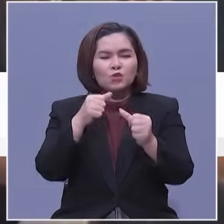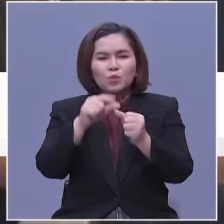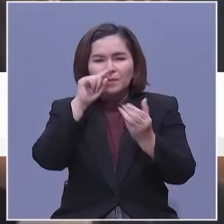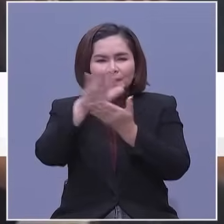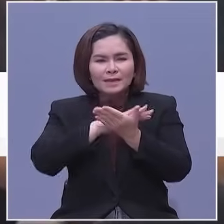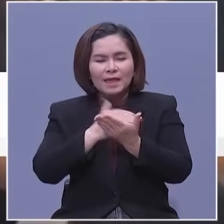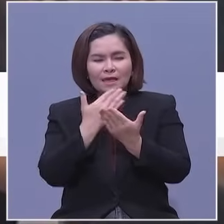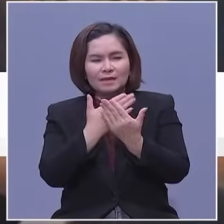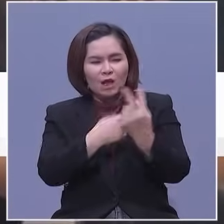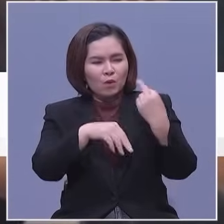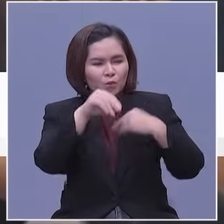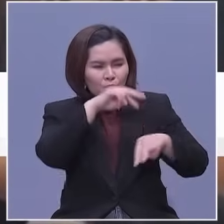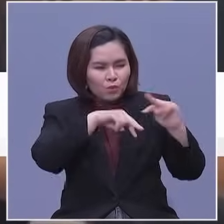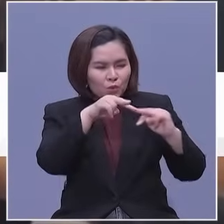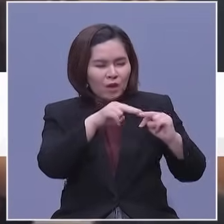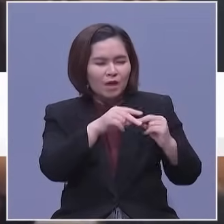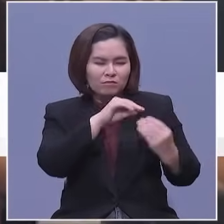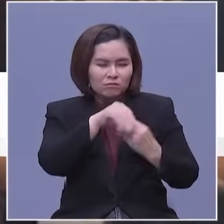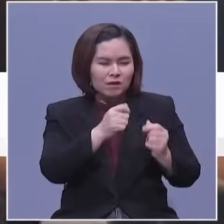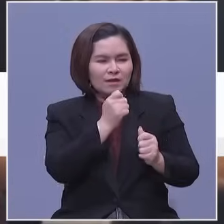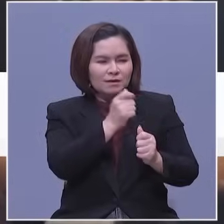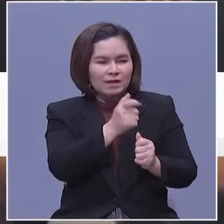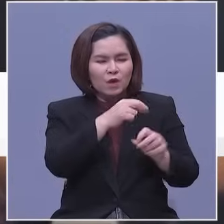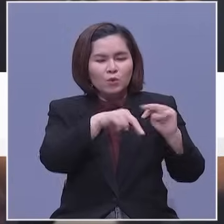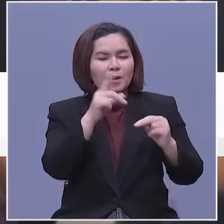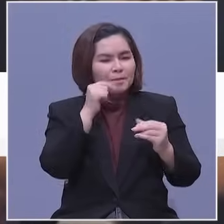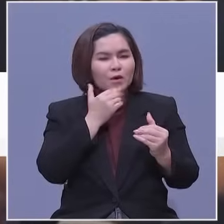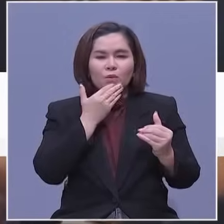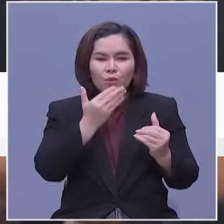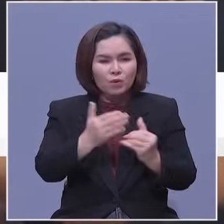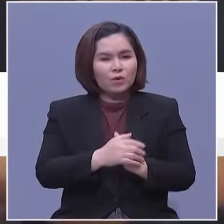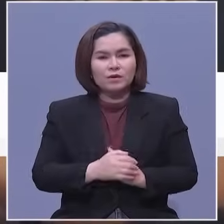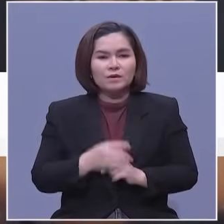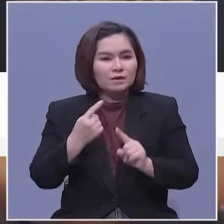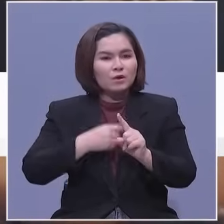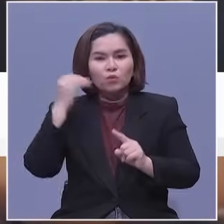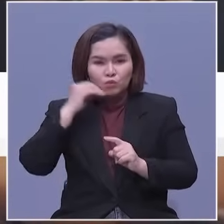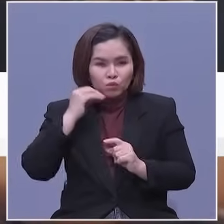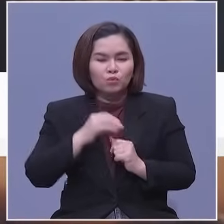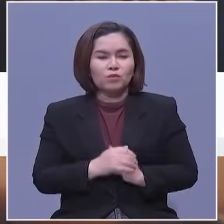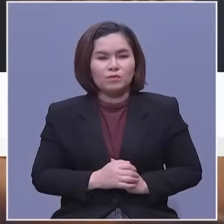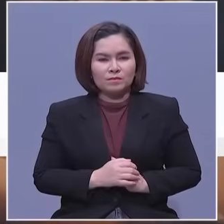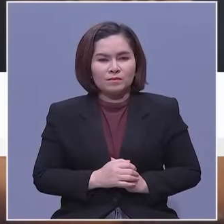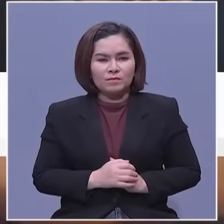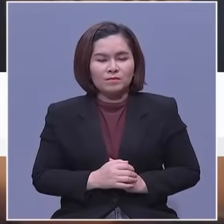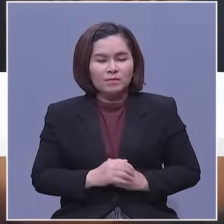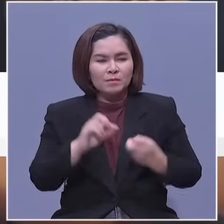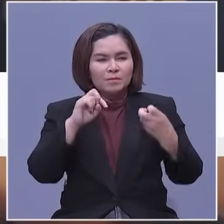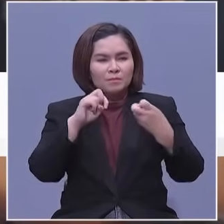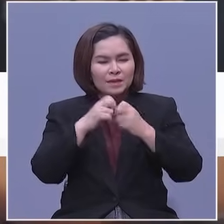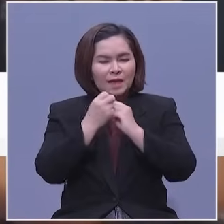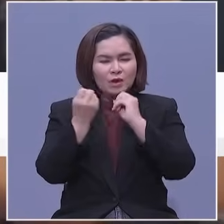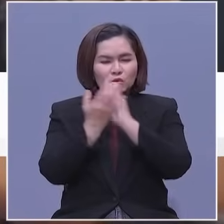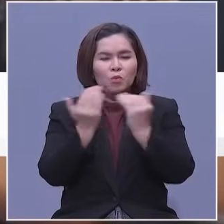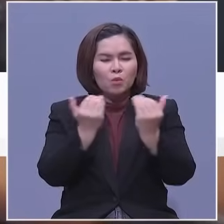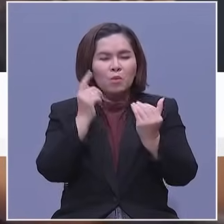คอยดูแลส่งเงินมารักษาตัวให้กับคุณแม่ส่งเงินไม่เคยขาดนะคะบอกเรื่องที่เกิดขึ้นนั้นคุณแม่ทำใจไ